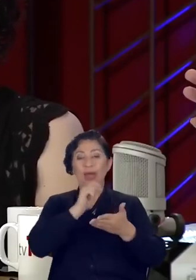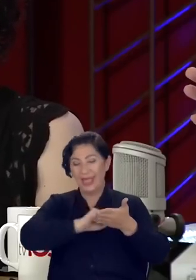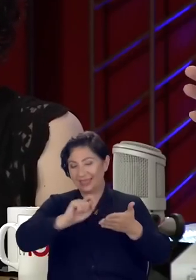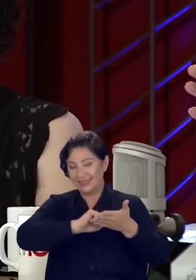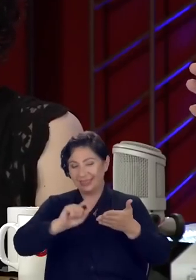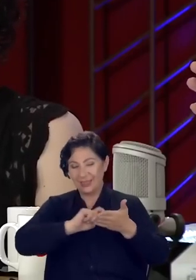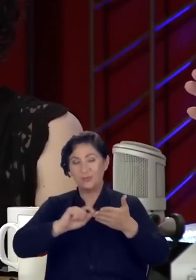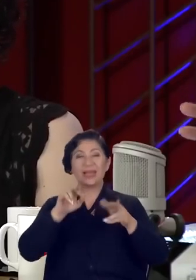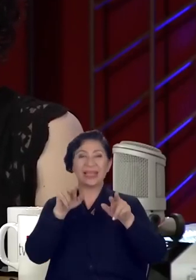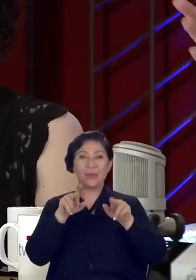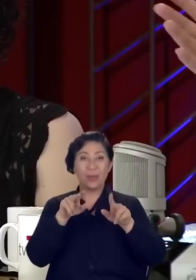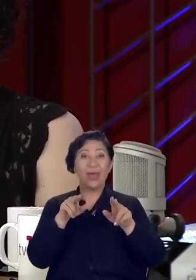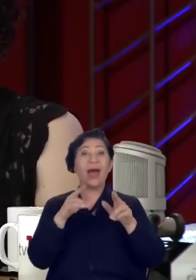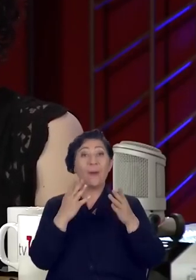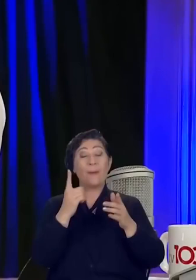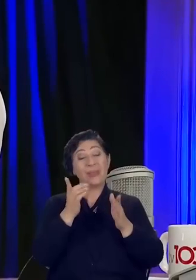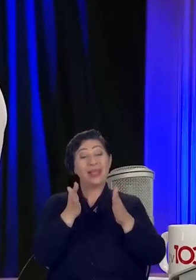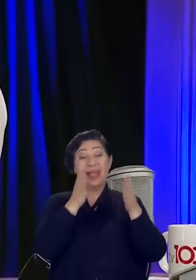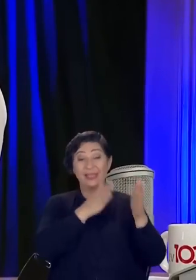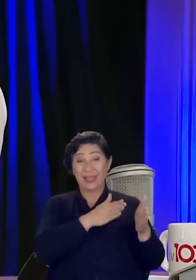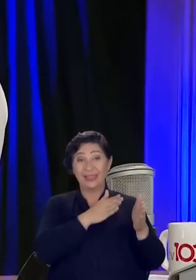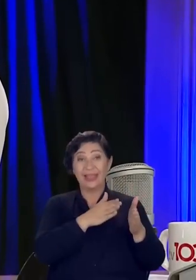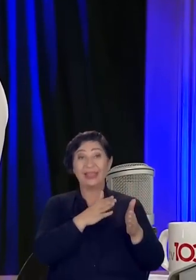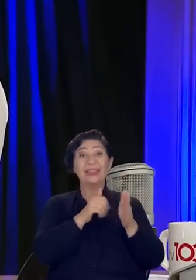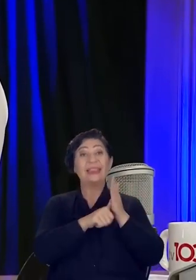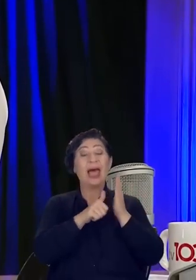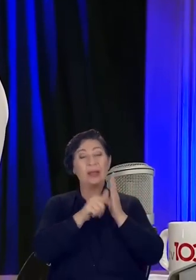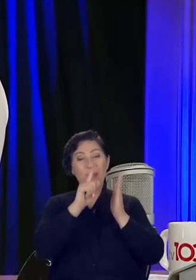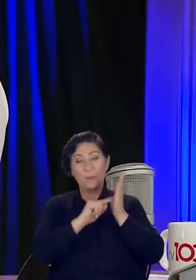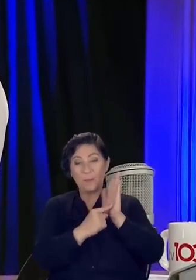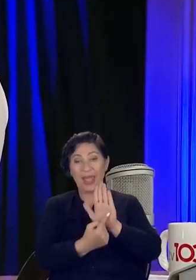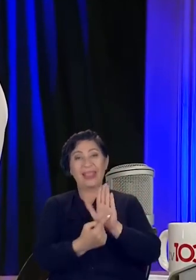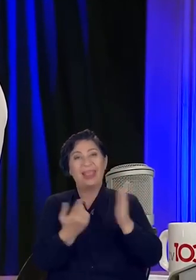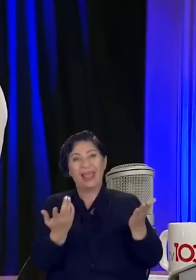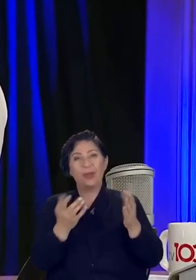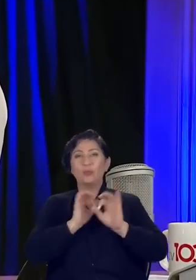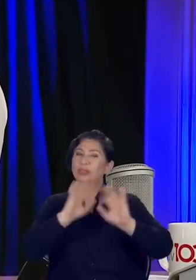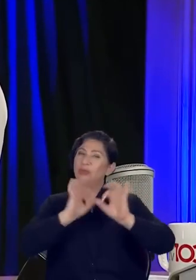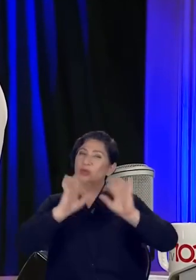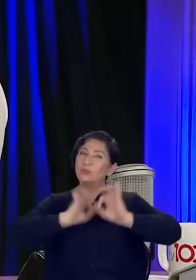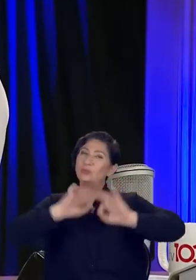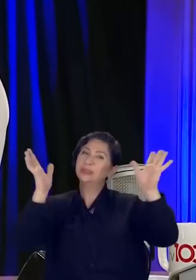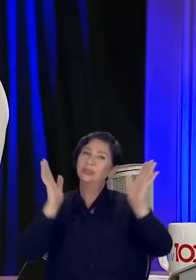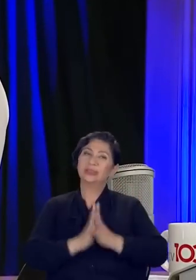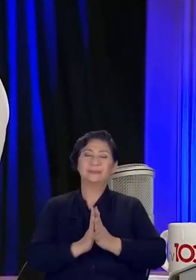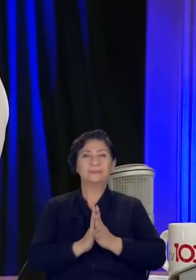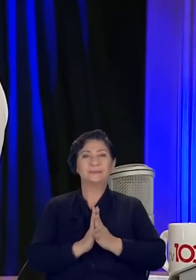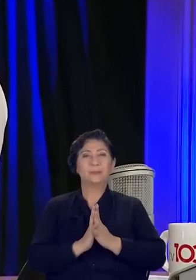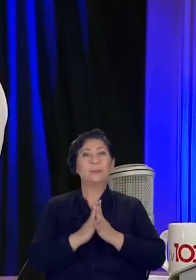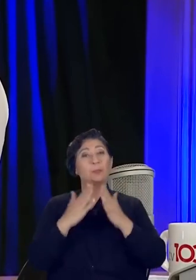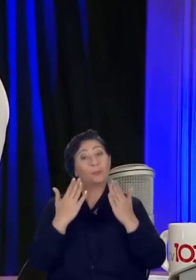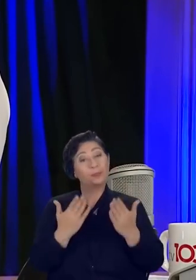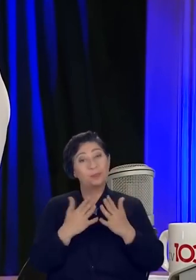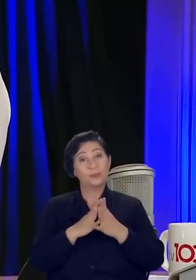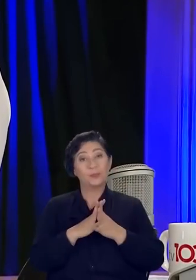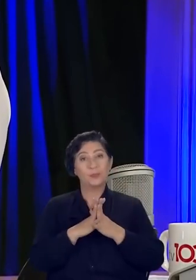gösteri dünyası için öyle denilebilir ama bir yandan da tarihi bir belge. Müthiş, müthiş, müthiş, müthiş. Teşekkür ederiz. Peki.